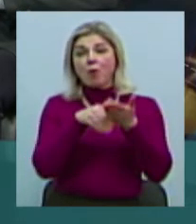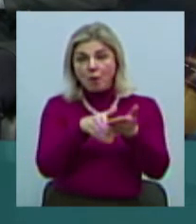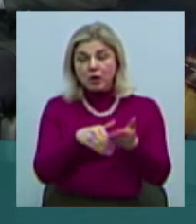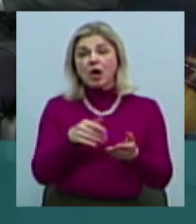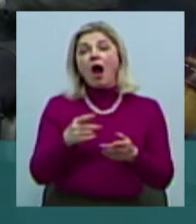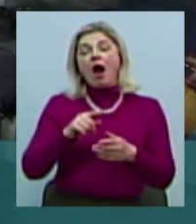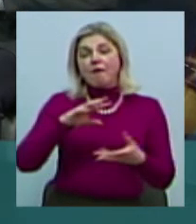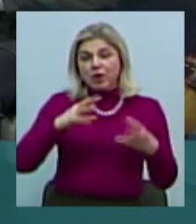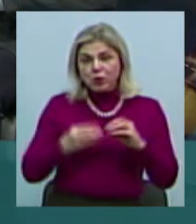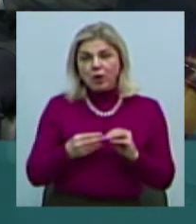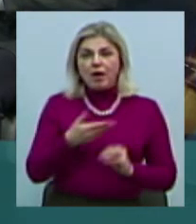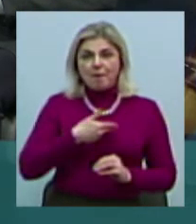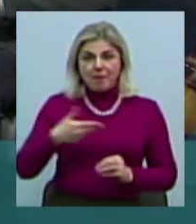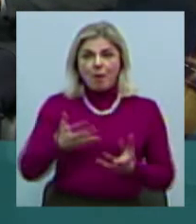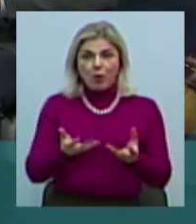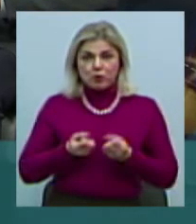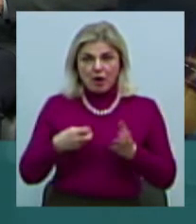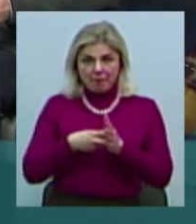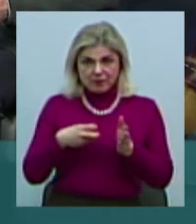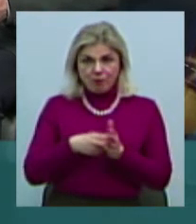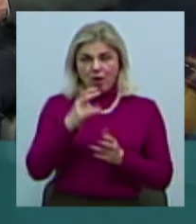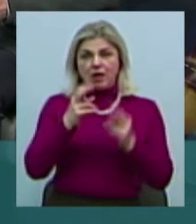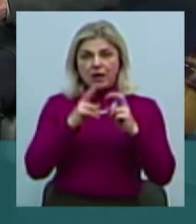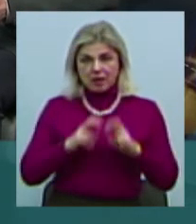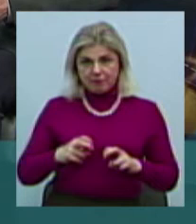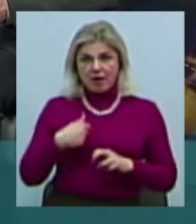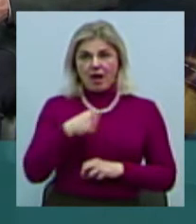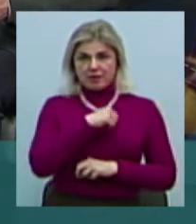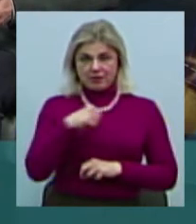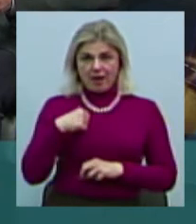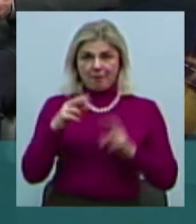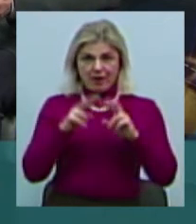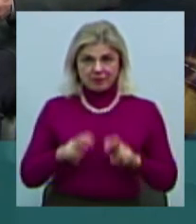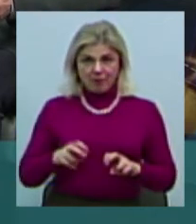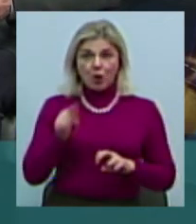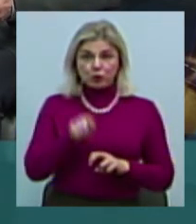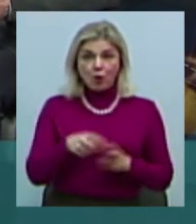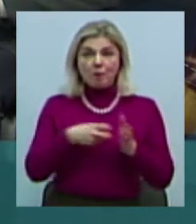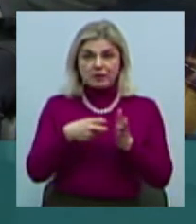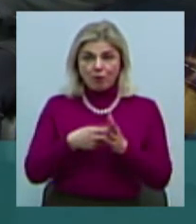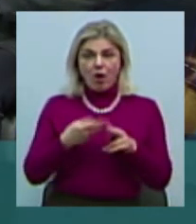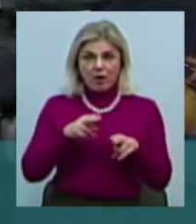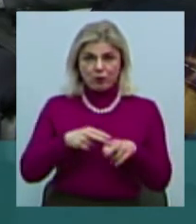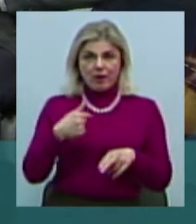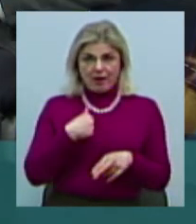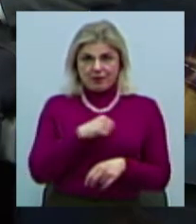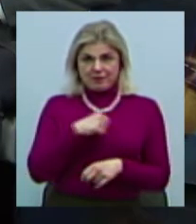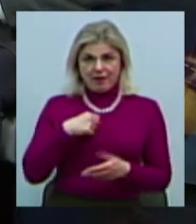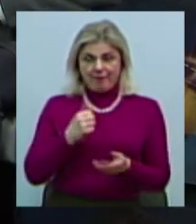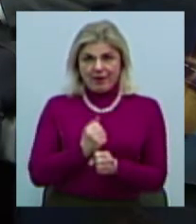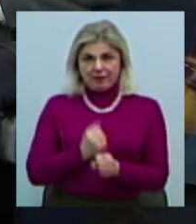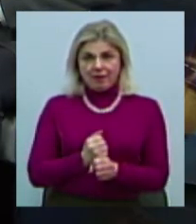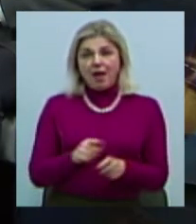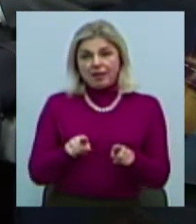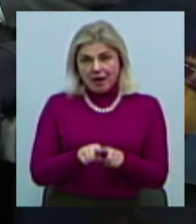письмо на рассмотрение, то есть я сам рассматриваю то письмо, которое я готовил к ним. Вот такая, к сожалению, помощь